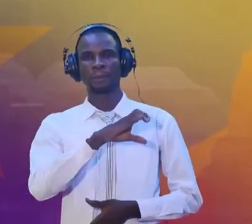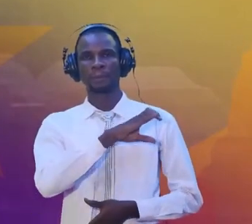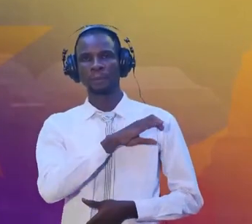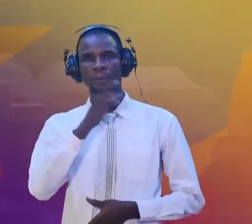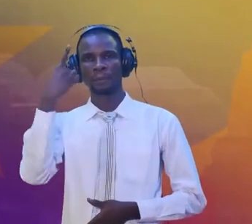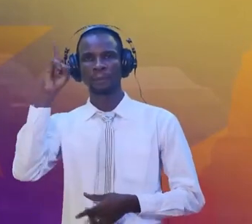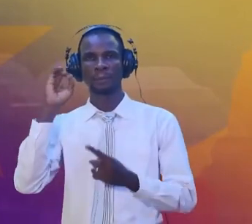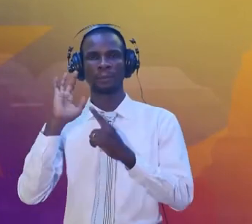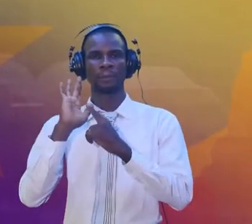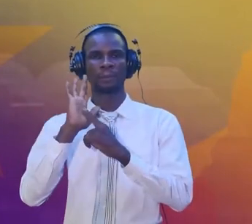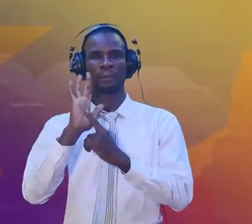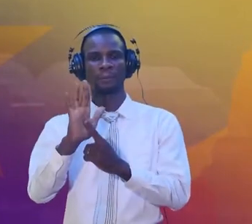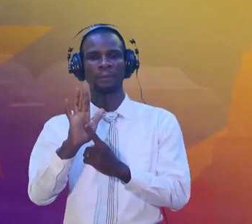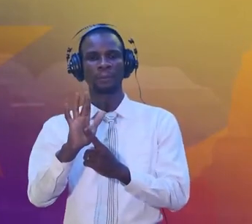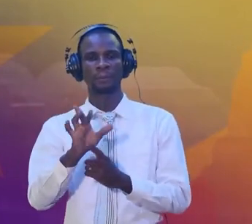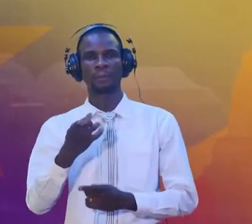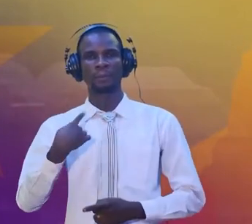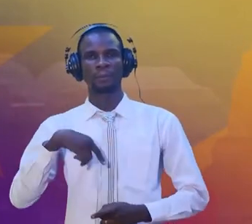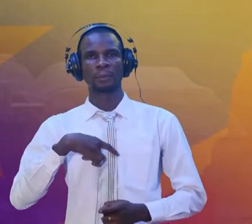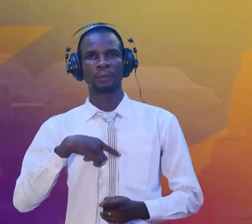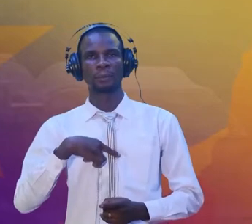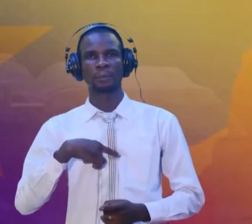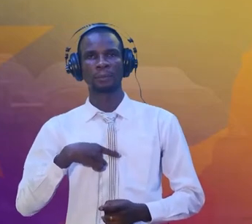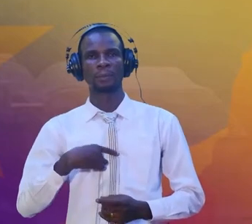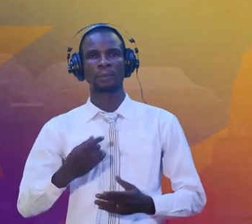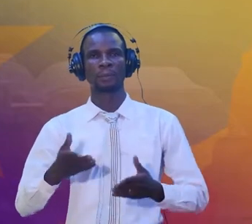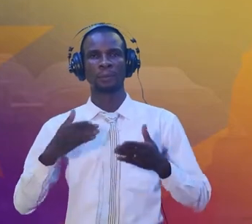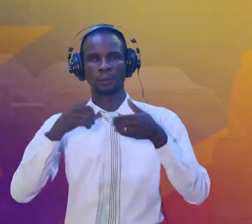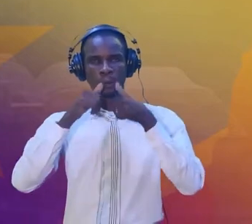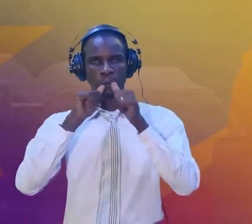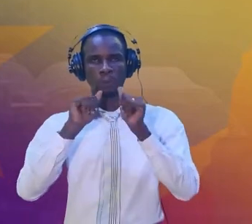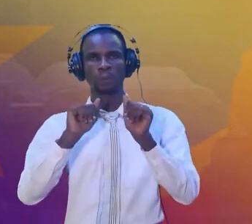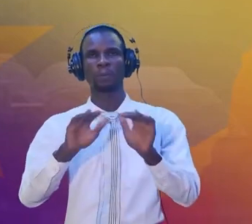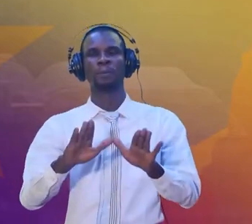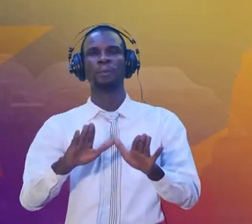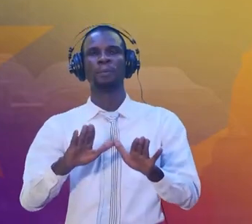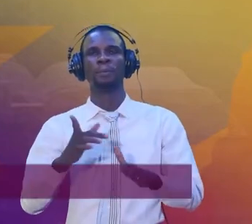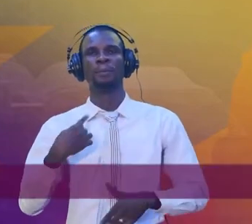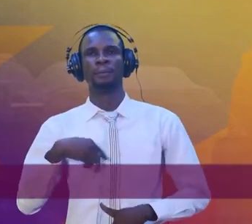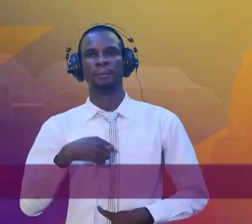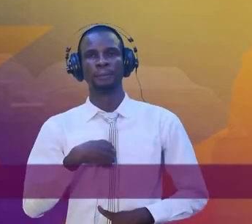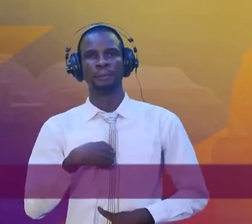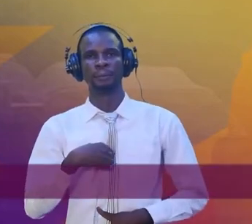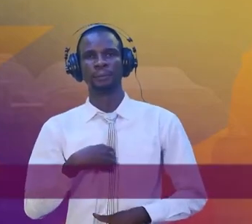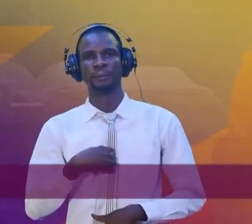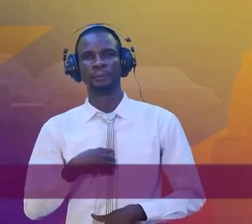Tunashukuru Mama Caroline kwa somo hili nzuri ambayo umetubariki sana